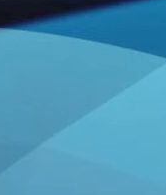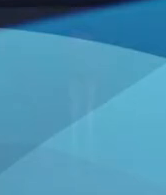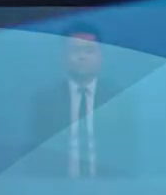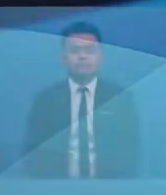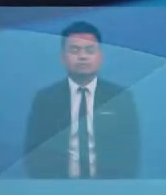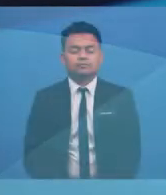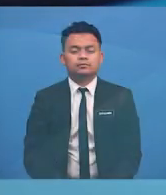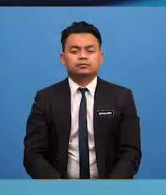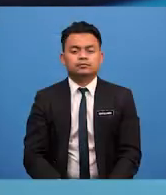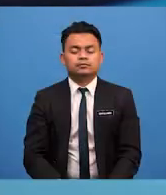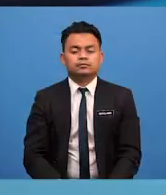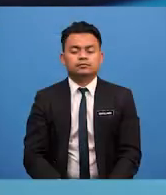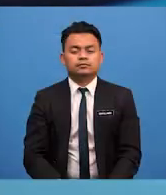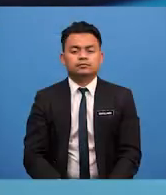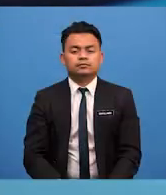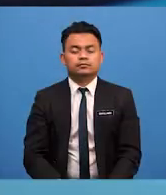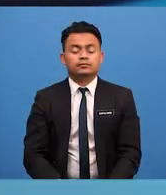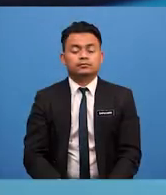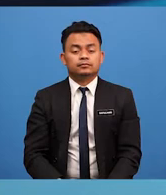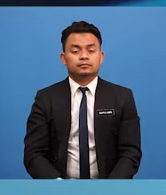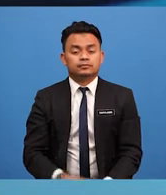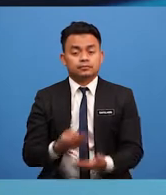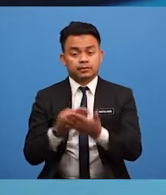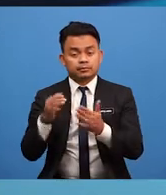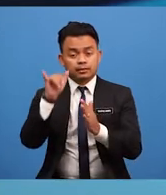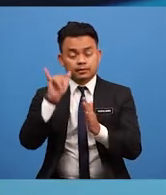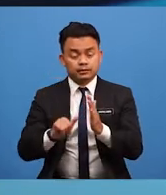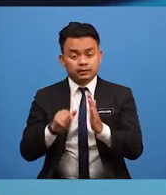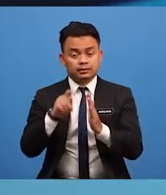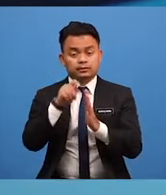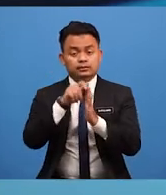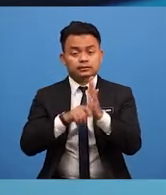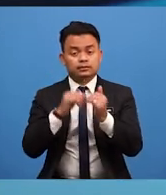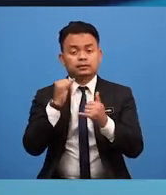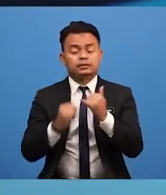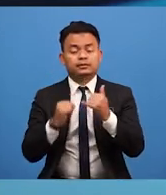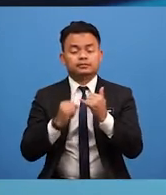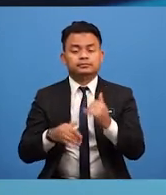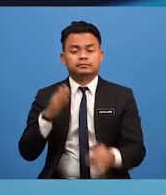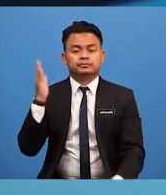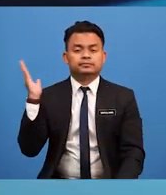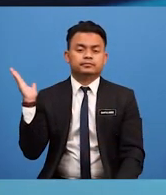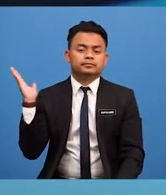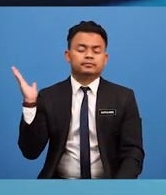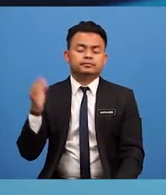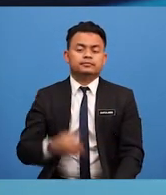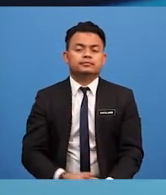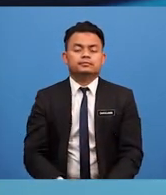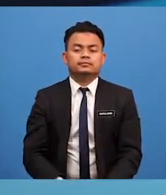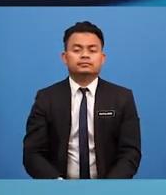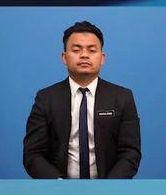cetak. Bahan yang terakhir ialah air panas. Air panas